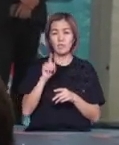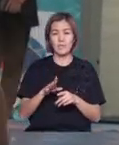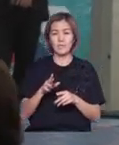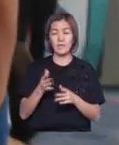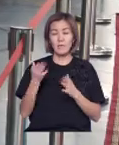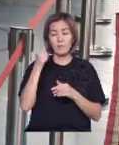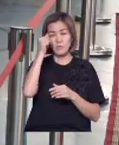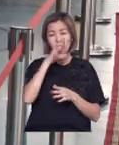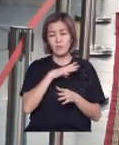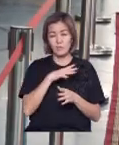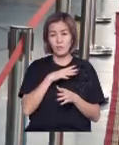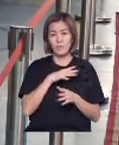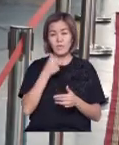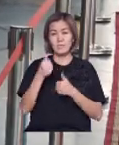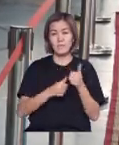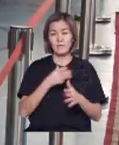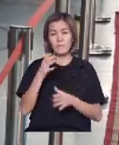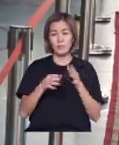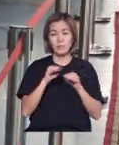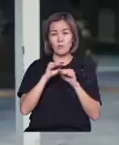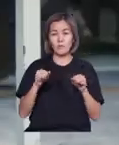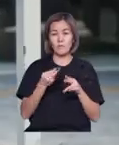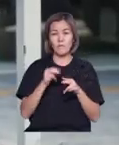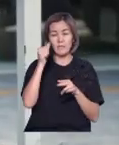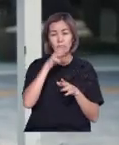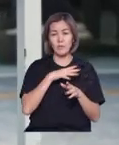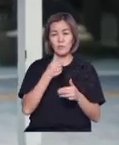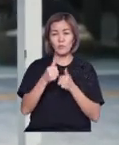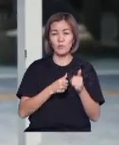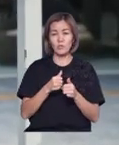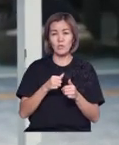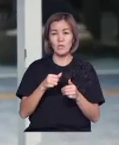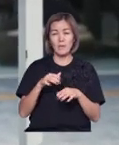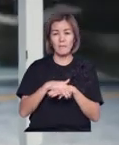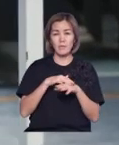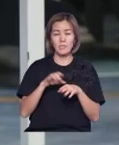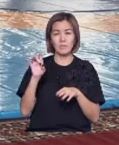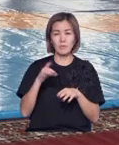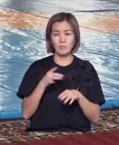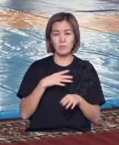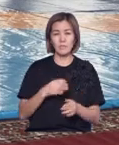Если в прошлом году соревнования вышли на международный уровень, то в этом году турнир прошел в масштабе республики.